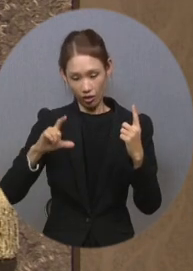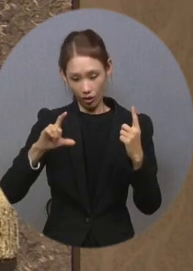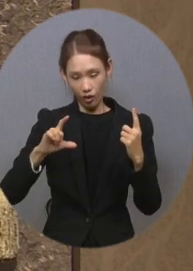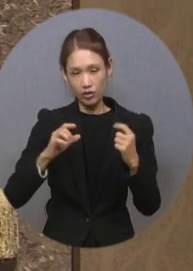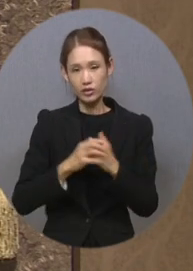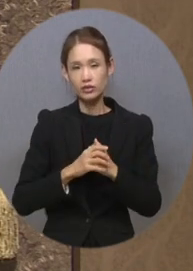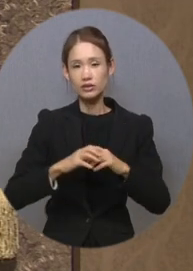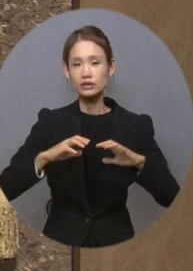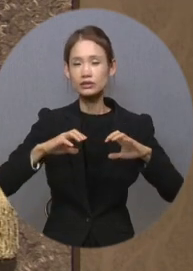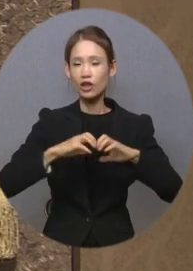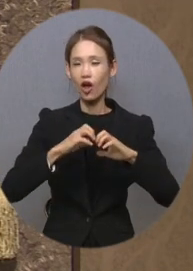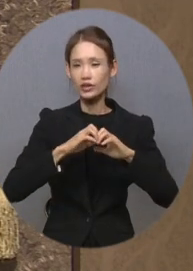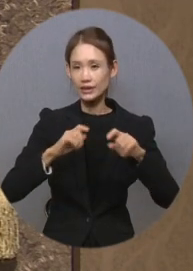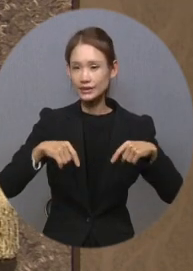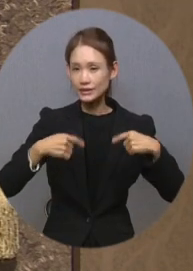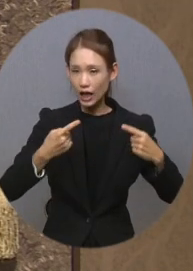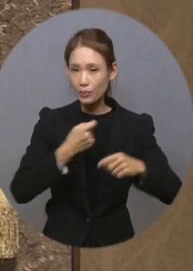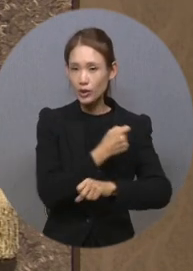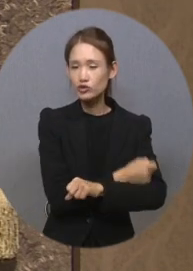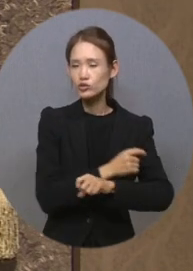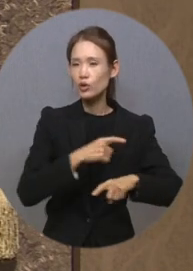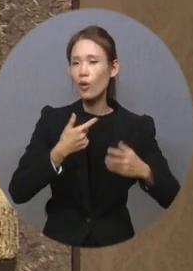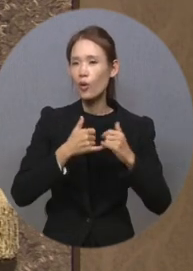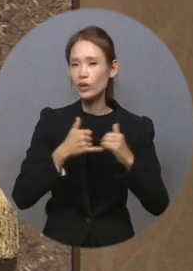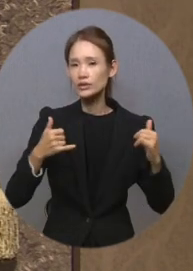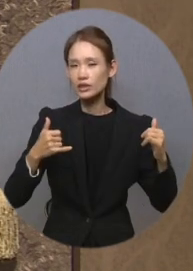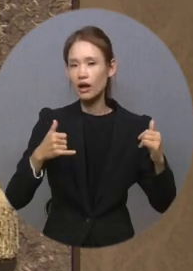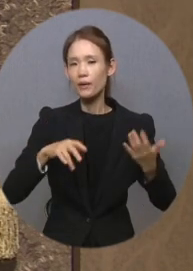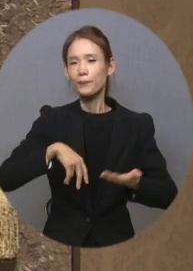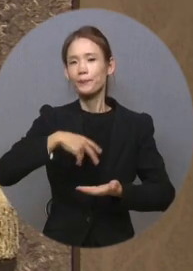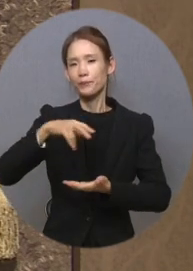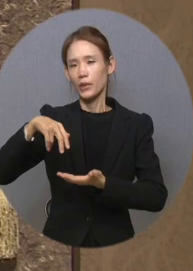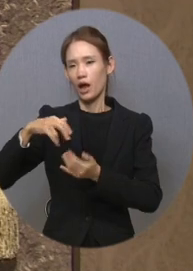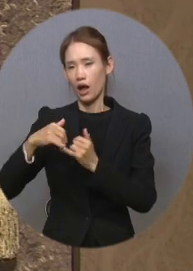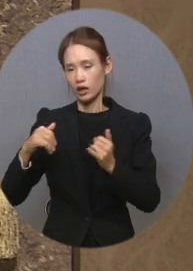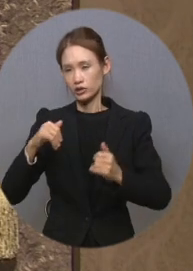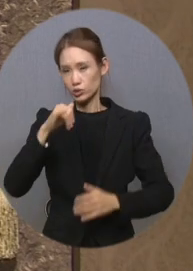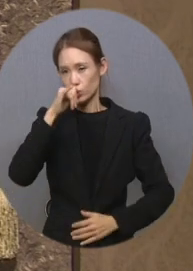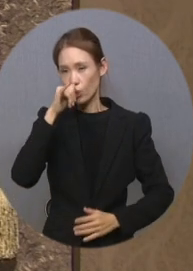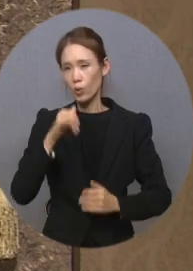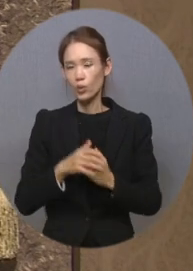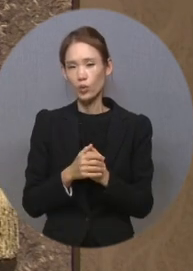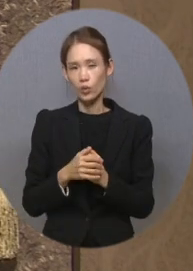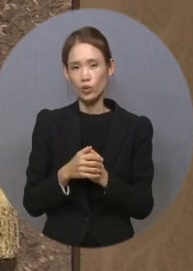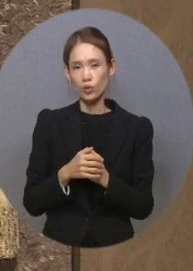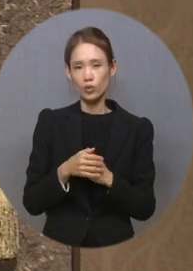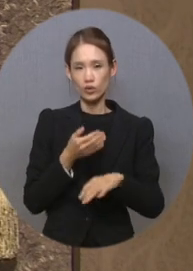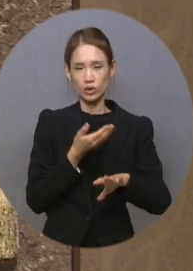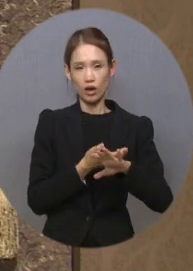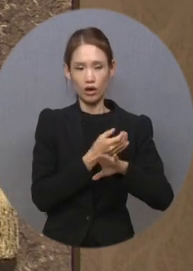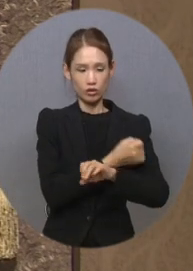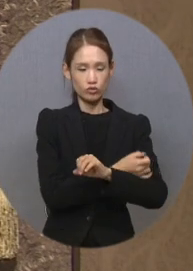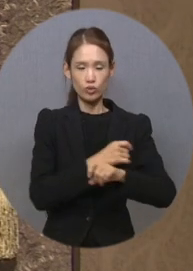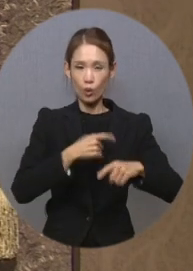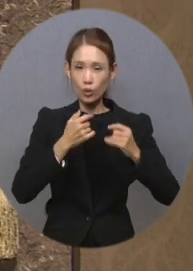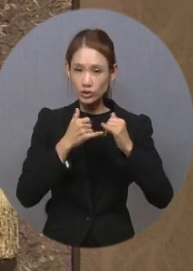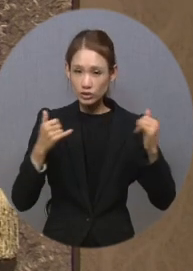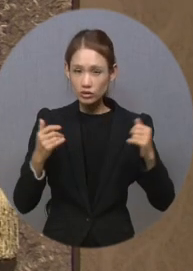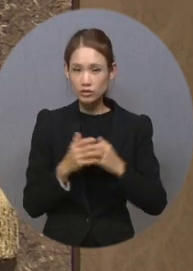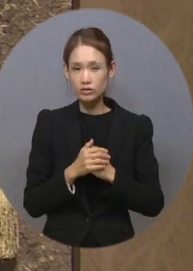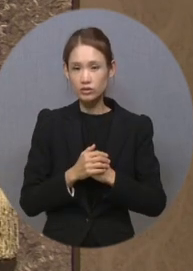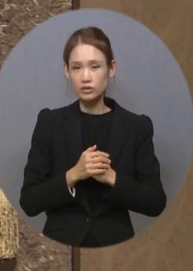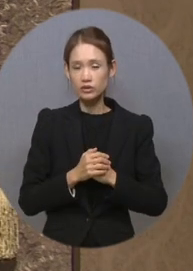그 참전 유공자 미망인들이 계십니다. 네. 그러니까 다른 그 유공자 경우는